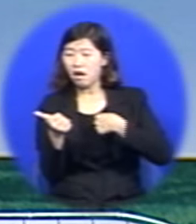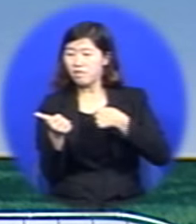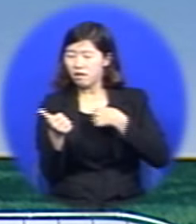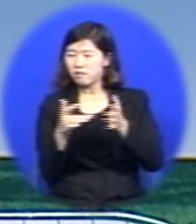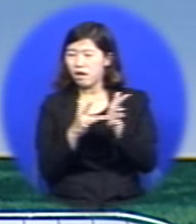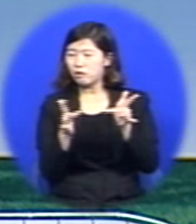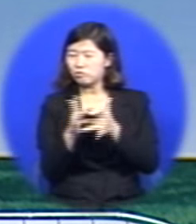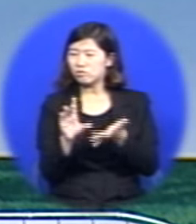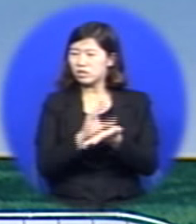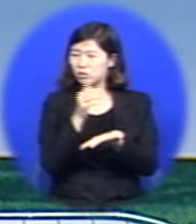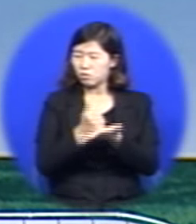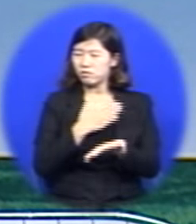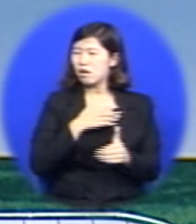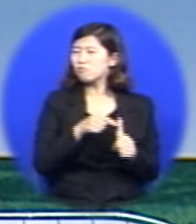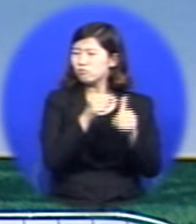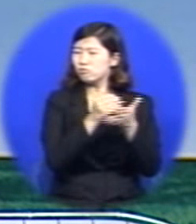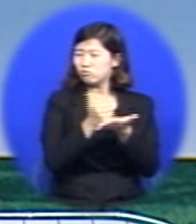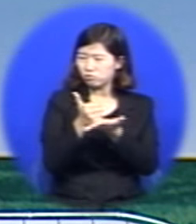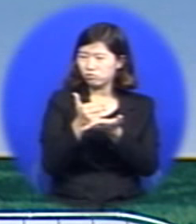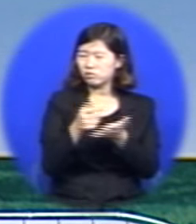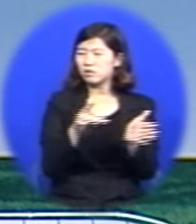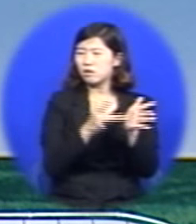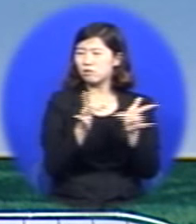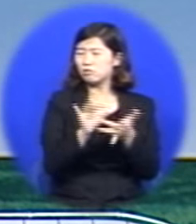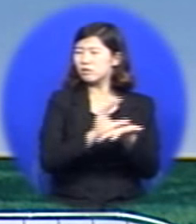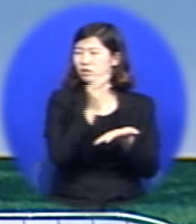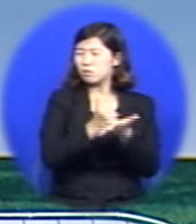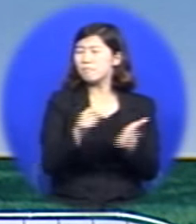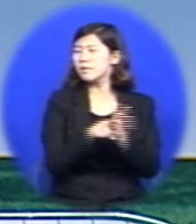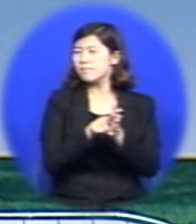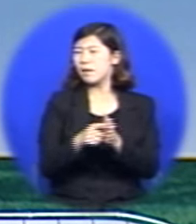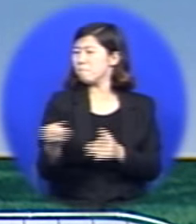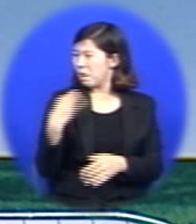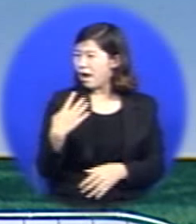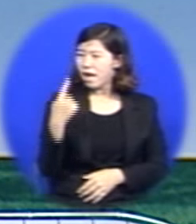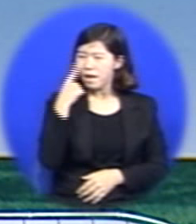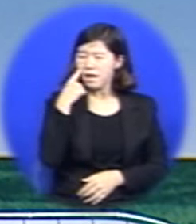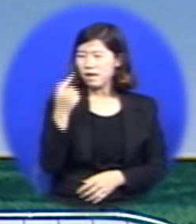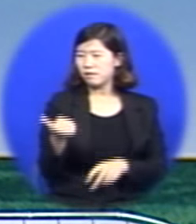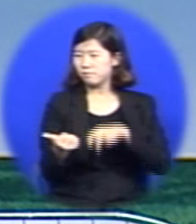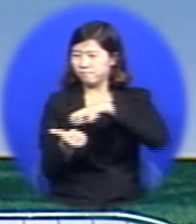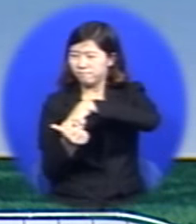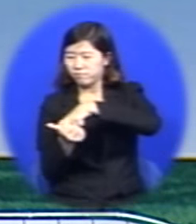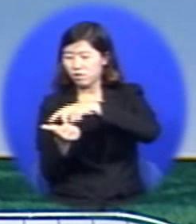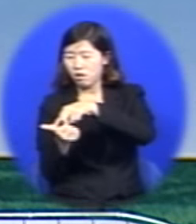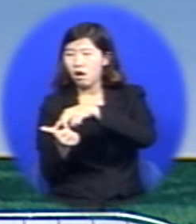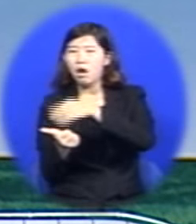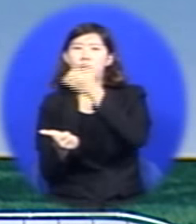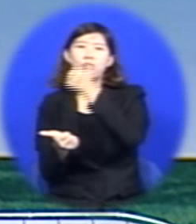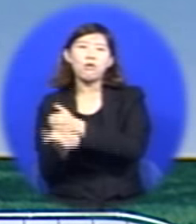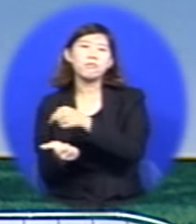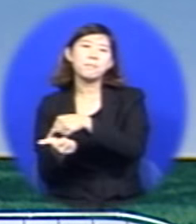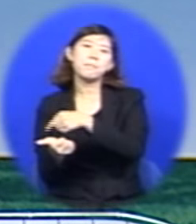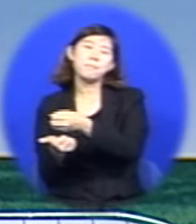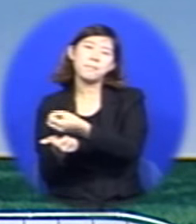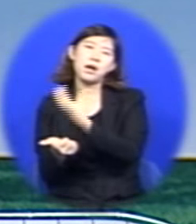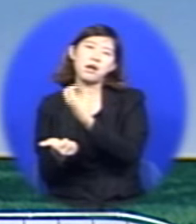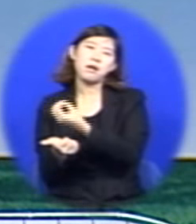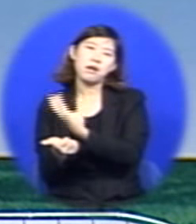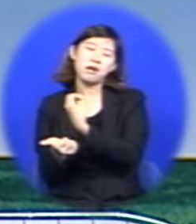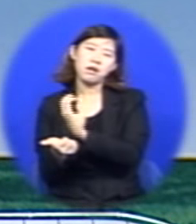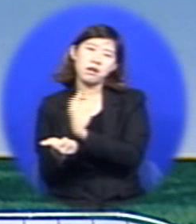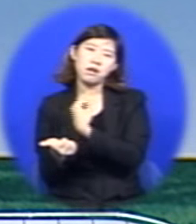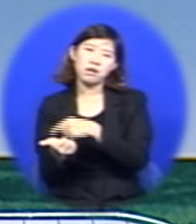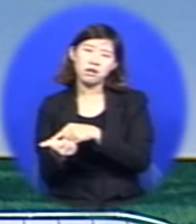믿습니다. 어서 말해! 결국은 그가 따라했습니다. 유진 피터슨이 쓰기를